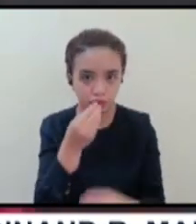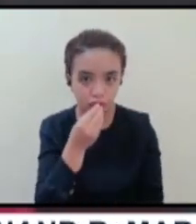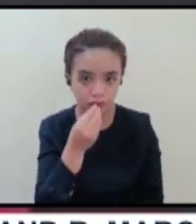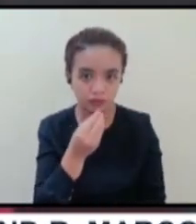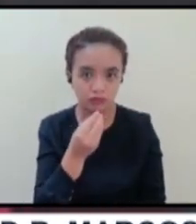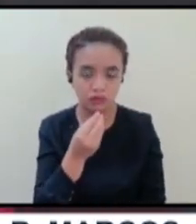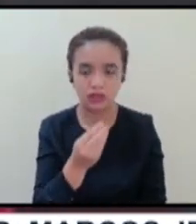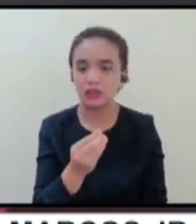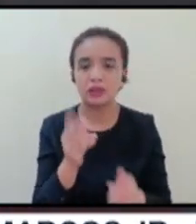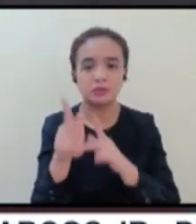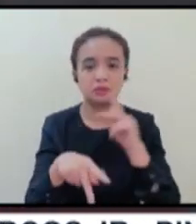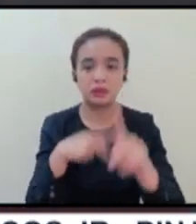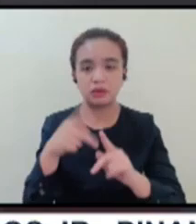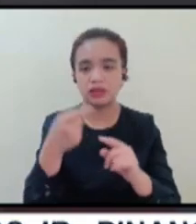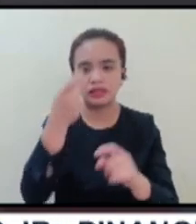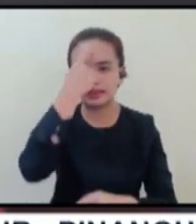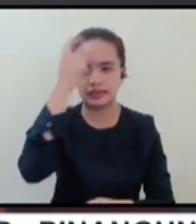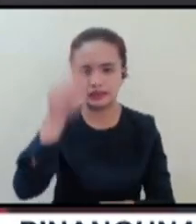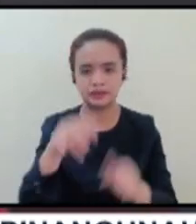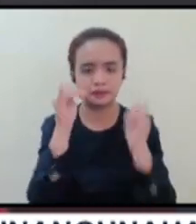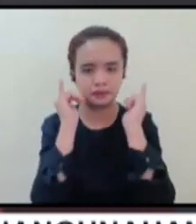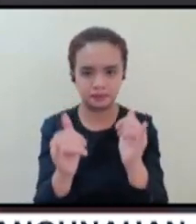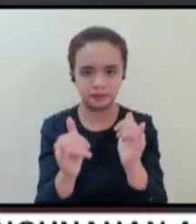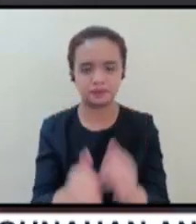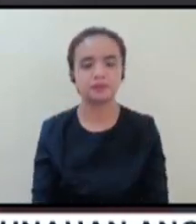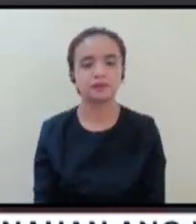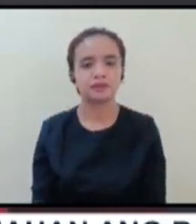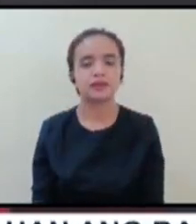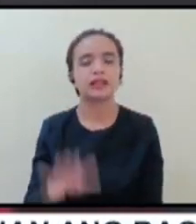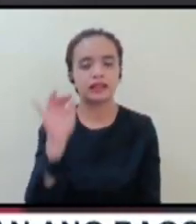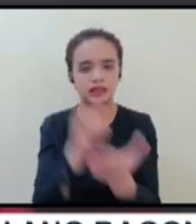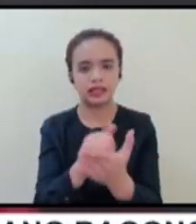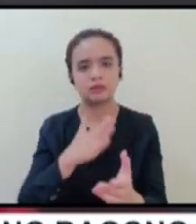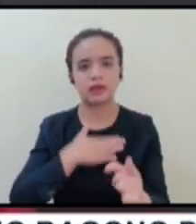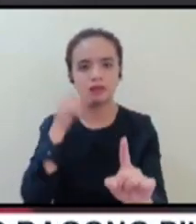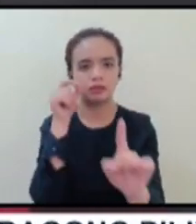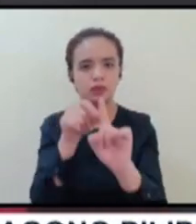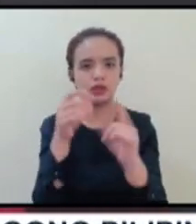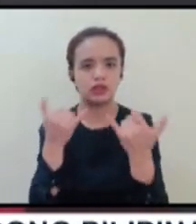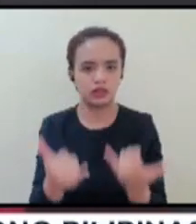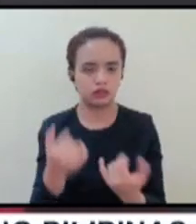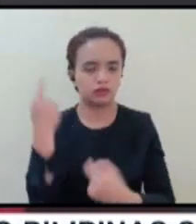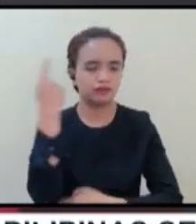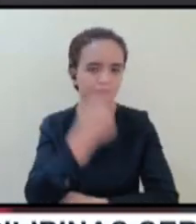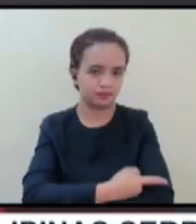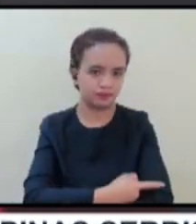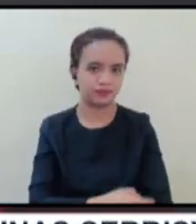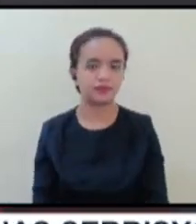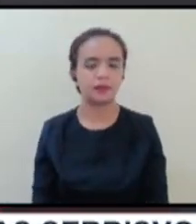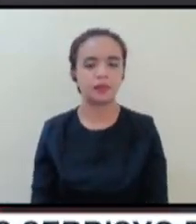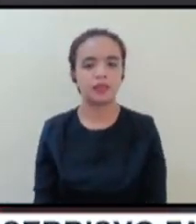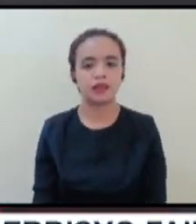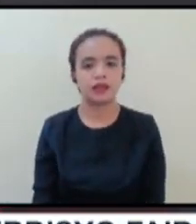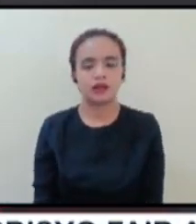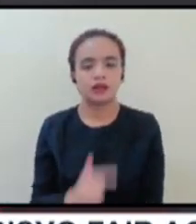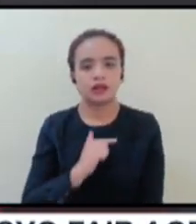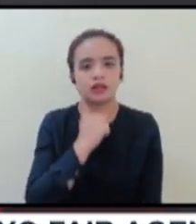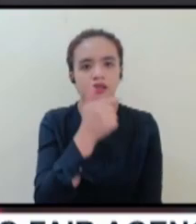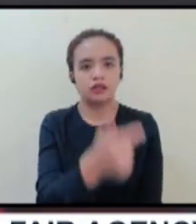pa rin maintindihan yung paliwanag. So yun lamang po ang punto de vista ngayong araw na to. Balik sa inyo dyan sa studio